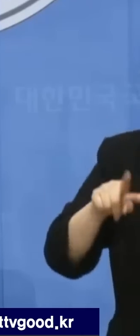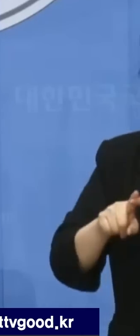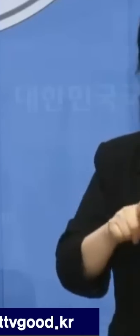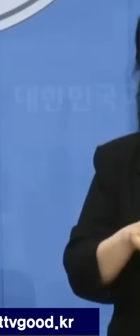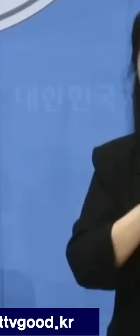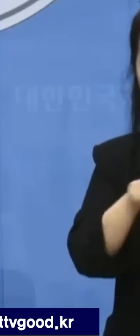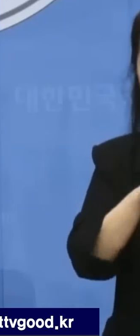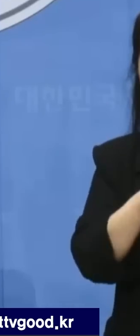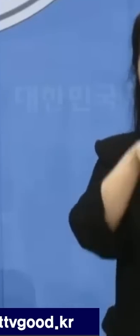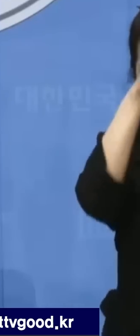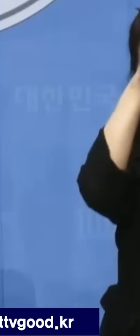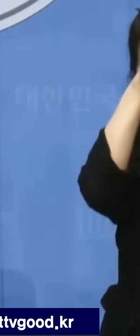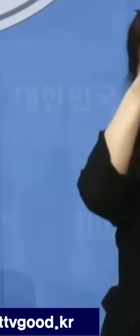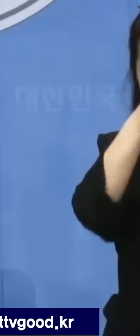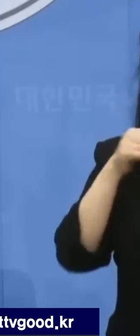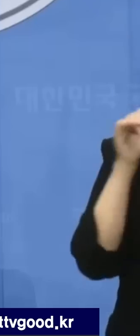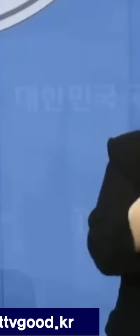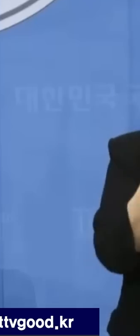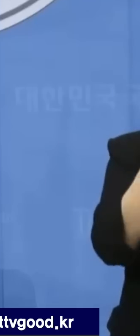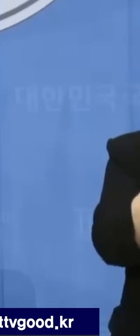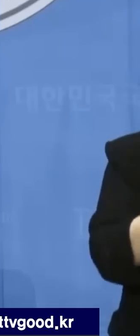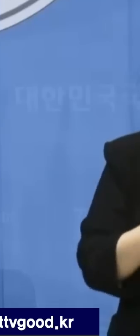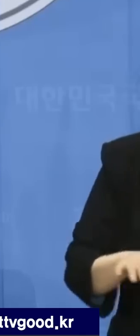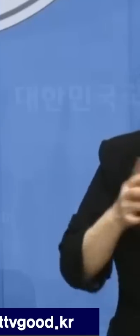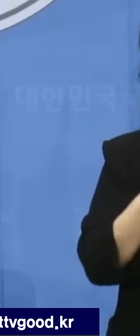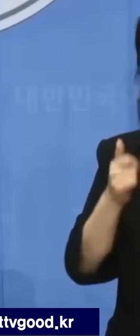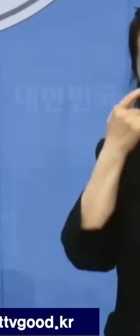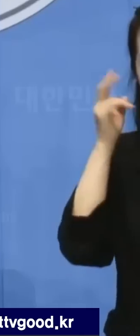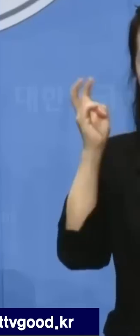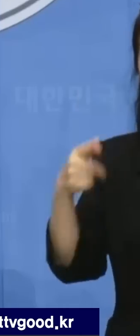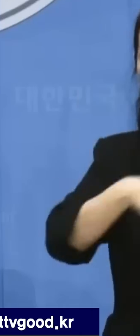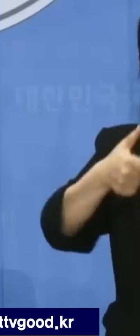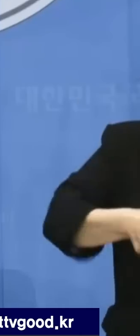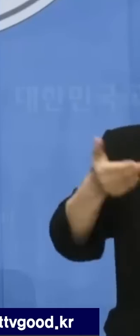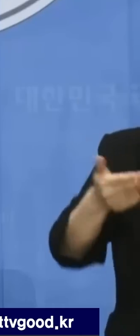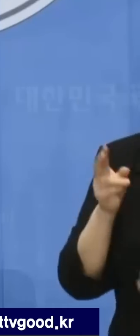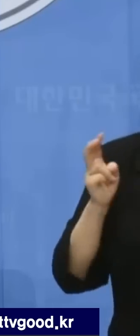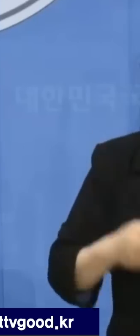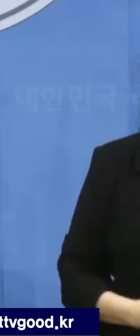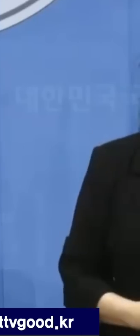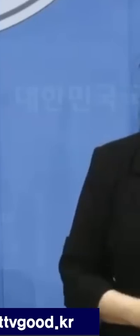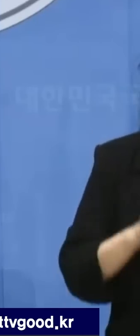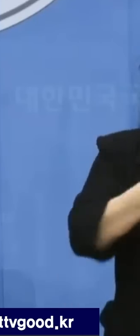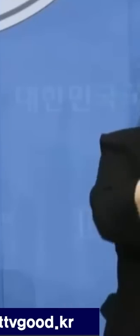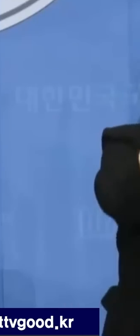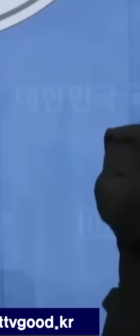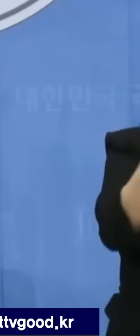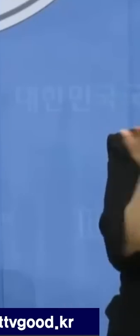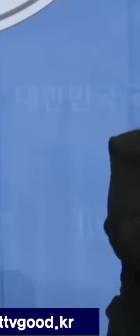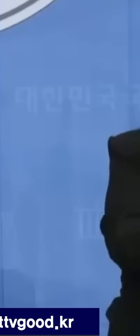여당의 폭주를 막아낼 때 국민들은 다시 한번 우리에게 기회를 주실 것입니다. 개혁과제는 개혁과제에